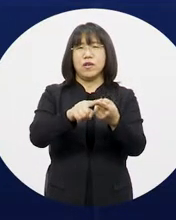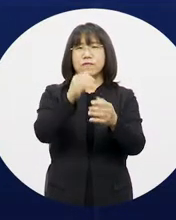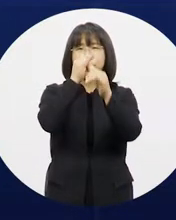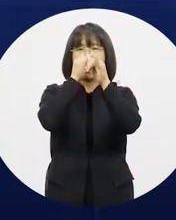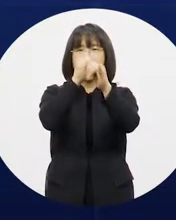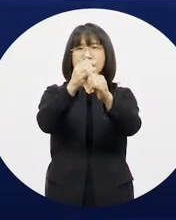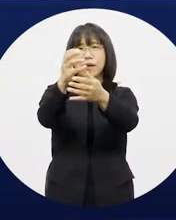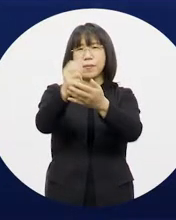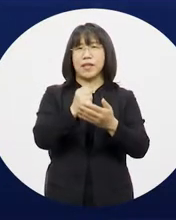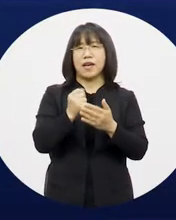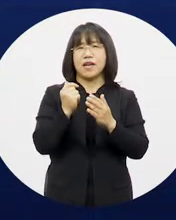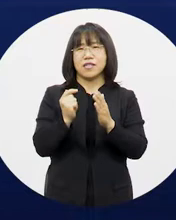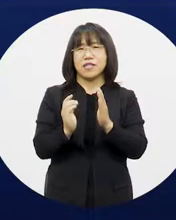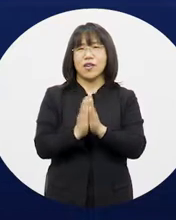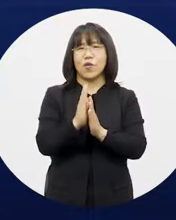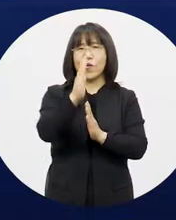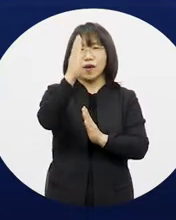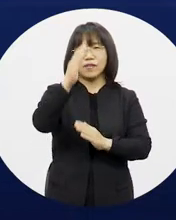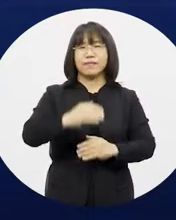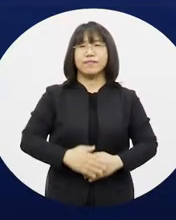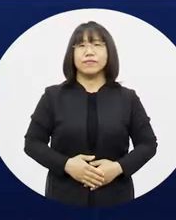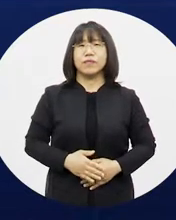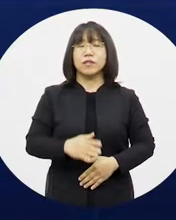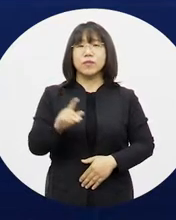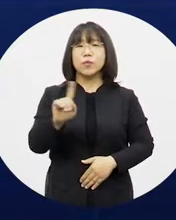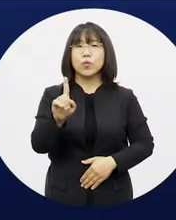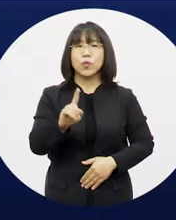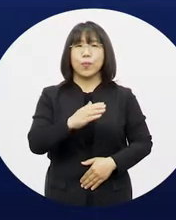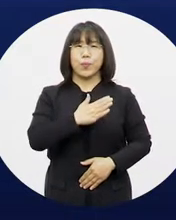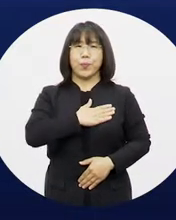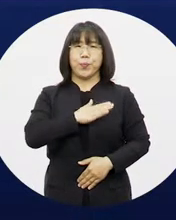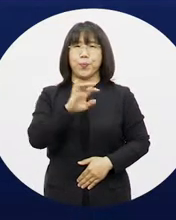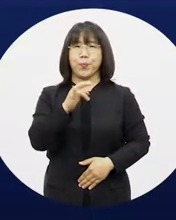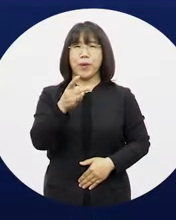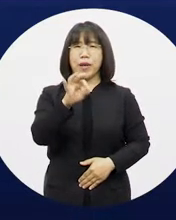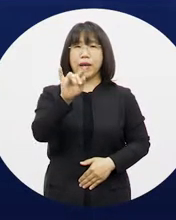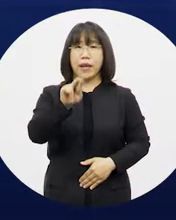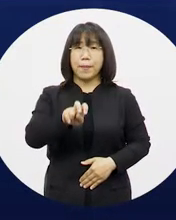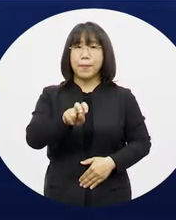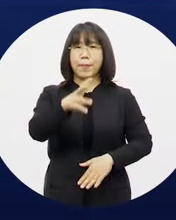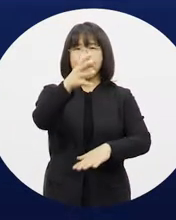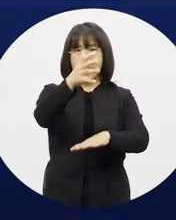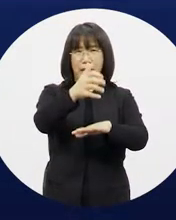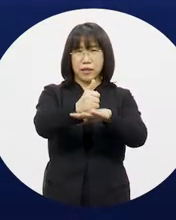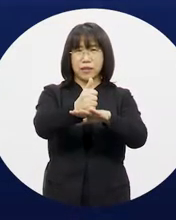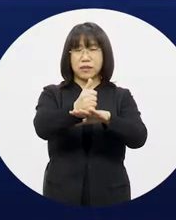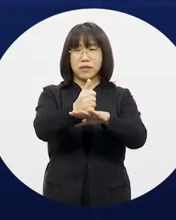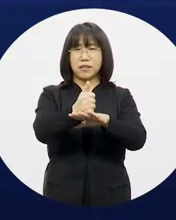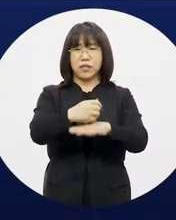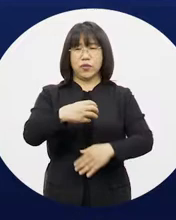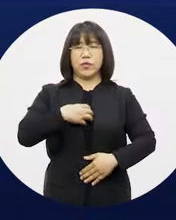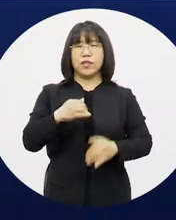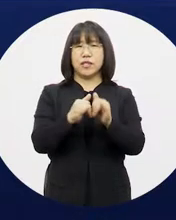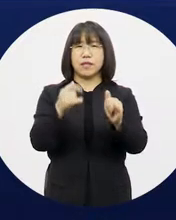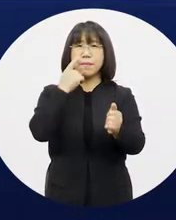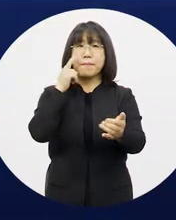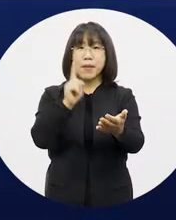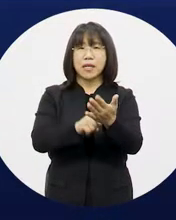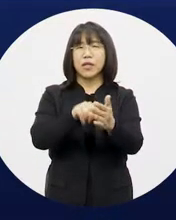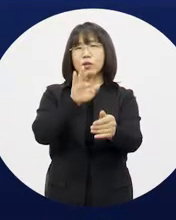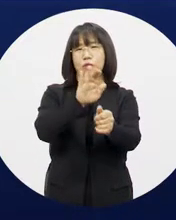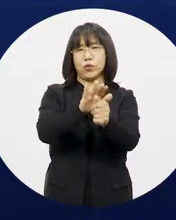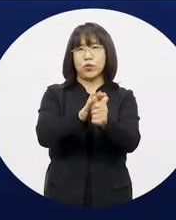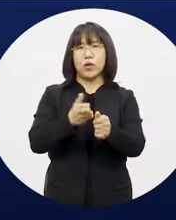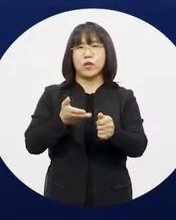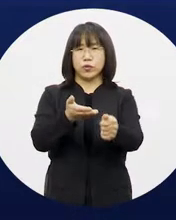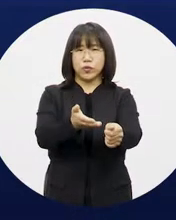수상하는 영예를 안았습니다. 이번 사례는 폐암 말기에 중장년 1인 가구를 발굴해 지원한 사례로